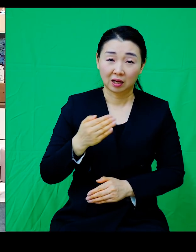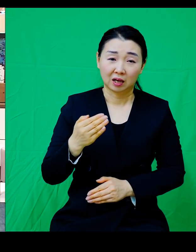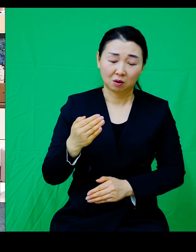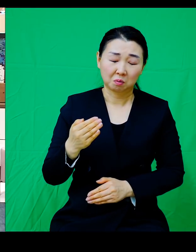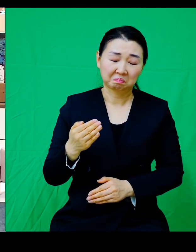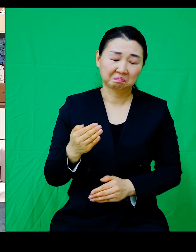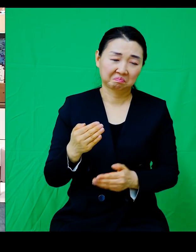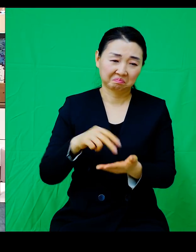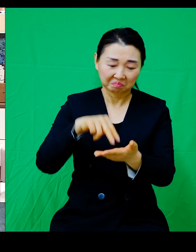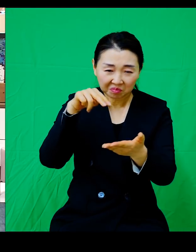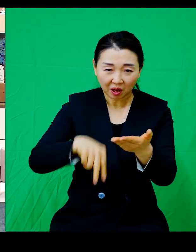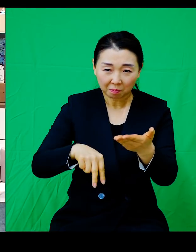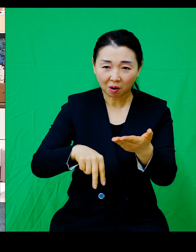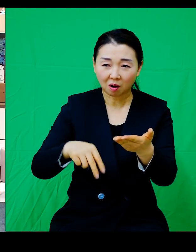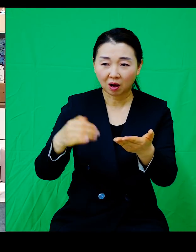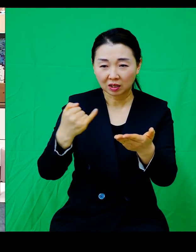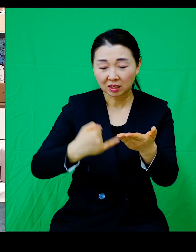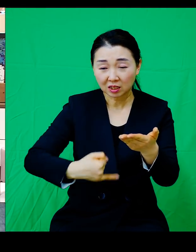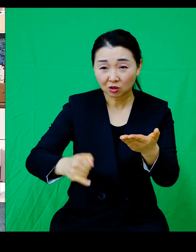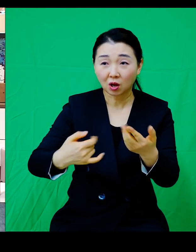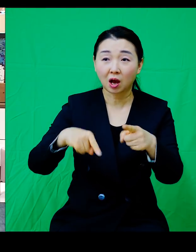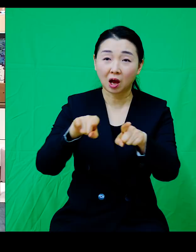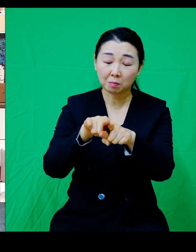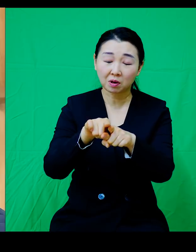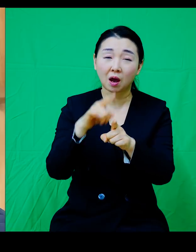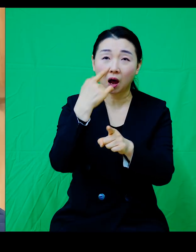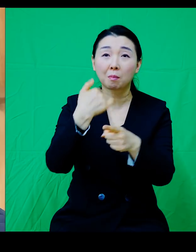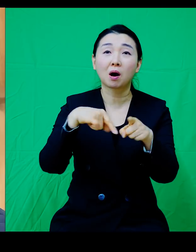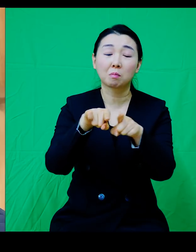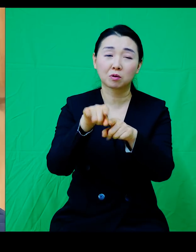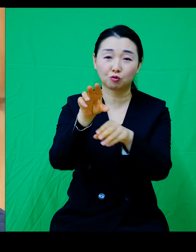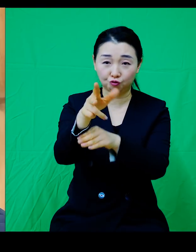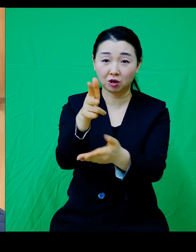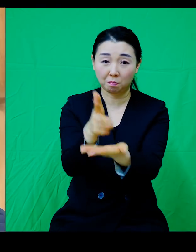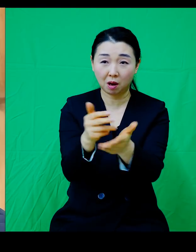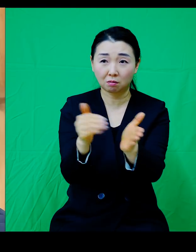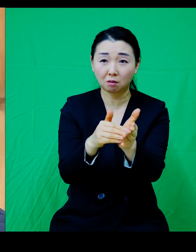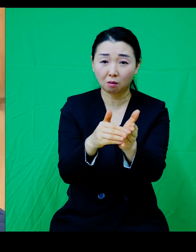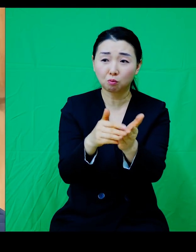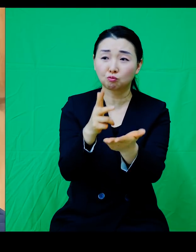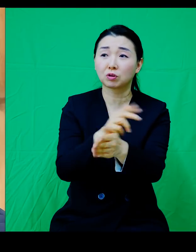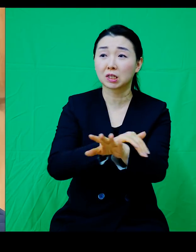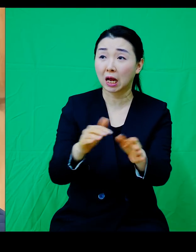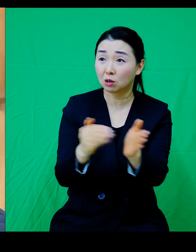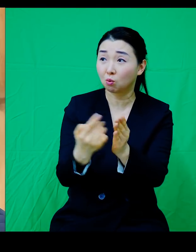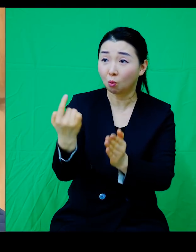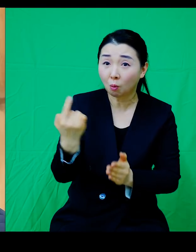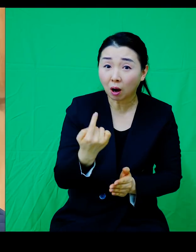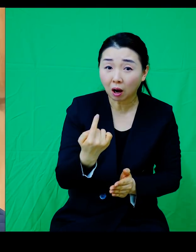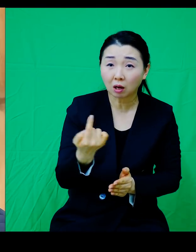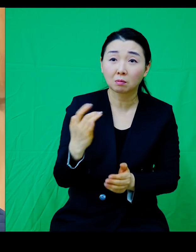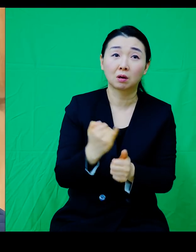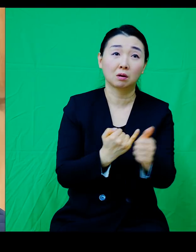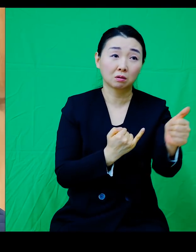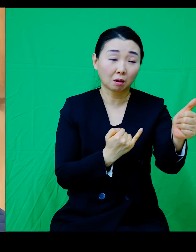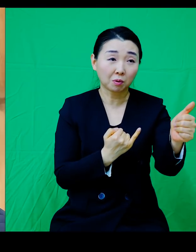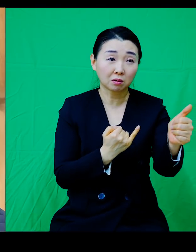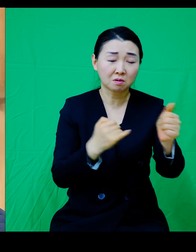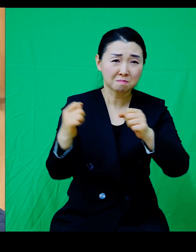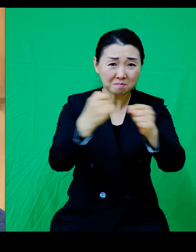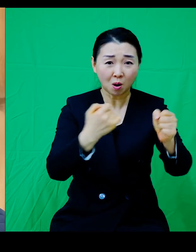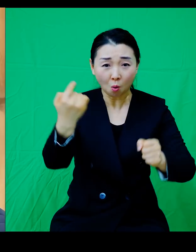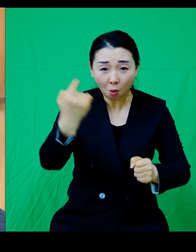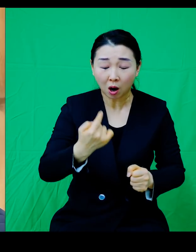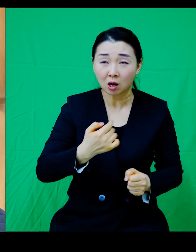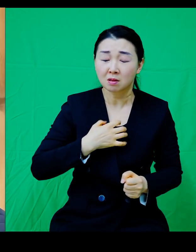온유가 차를 워낙 좋아해서 아빠랑 같이 주차를 했어요. 근데 그냥 주차 잘하고 왔나 보다 저는 싶었는데 남편이 이제 문을